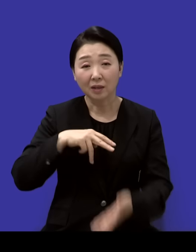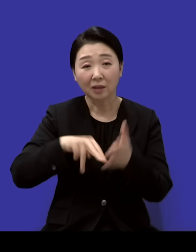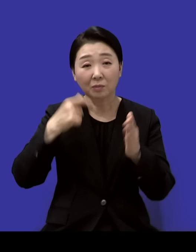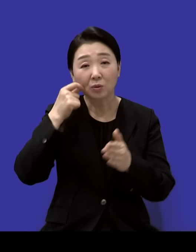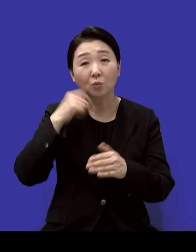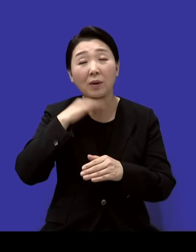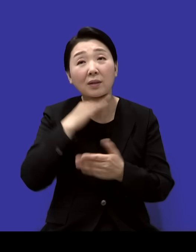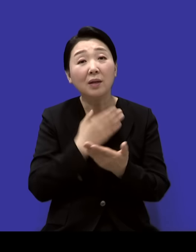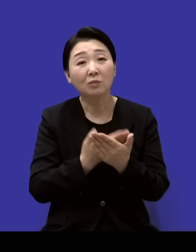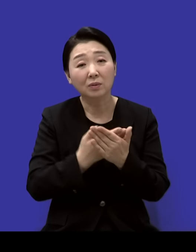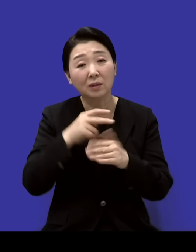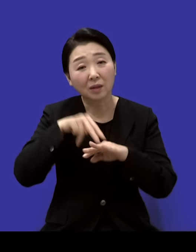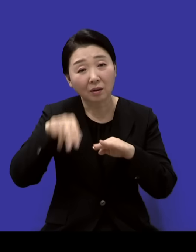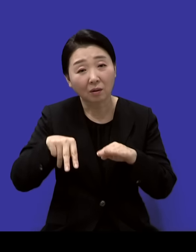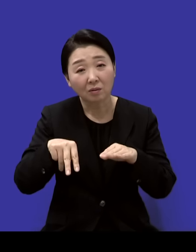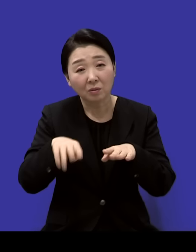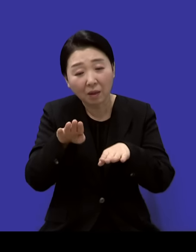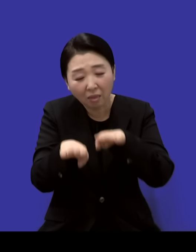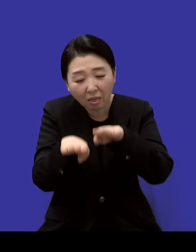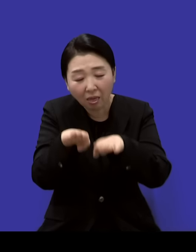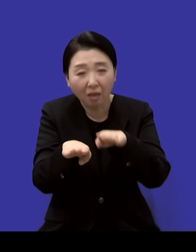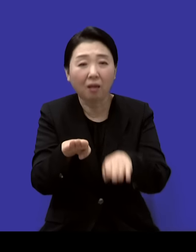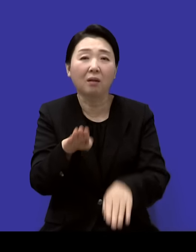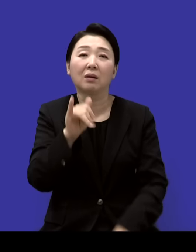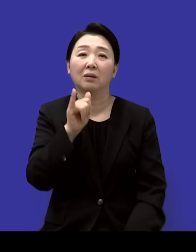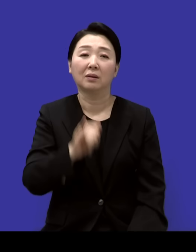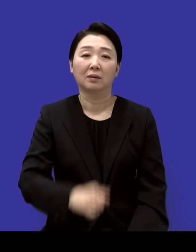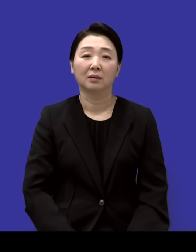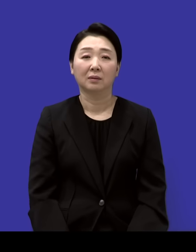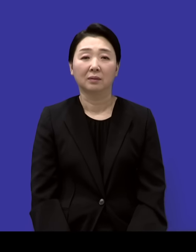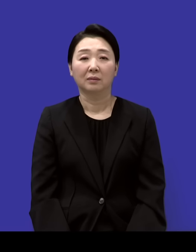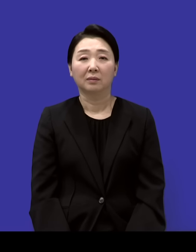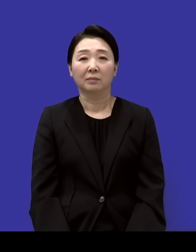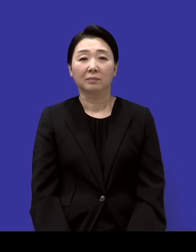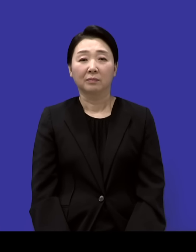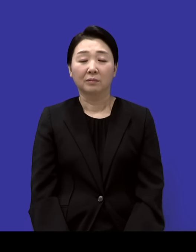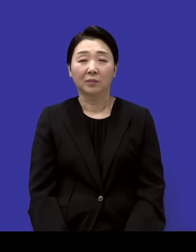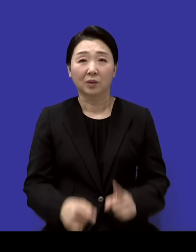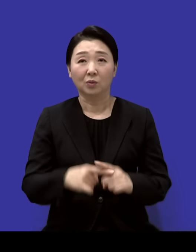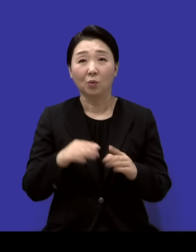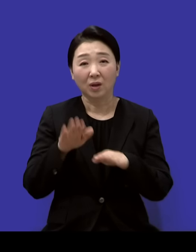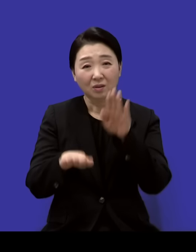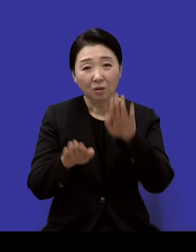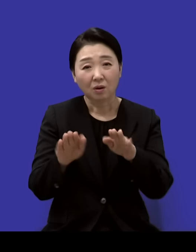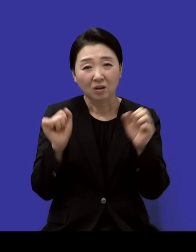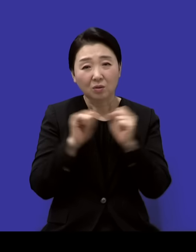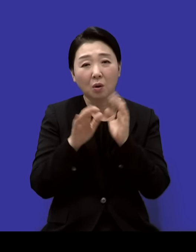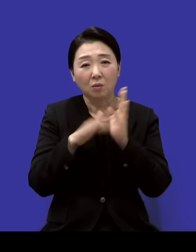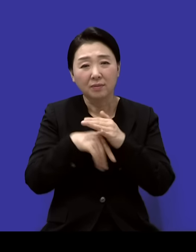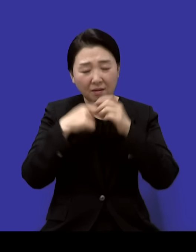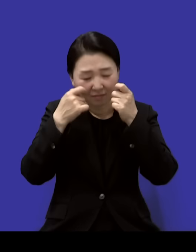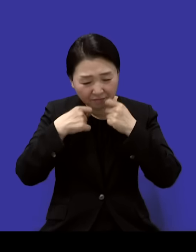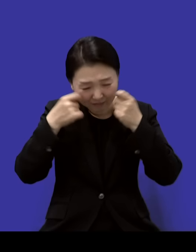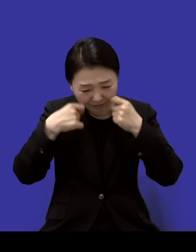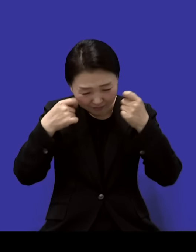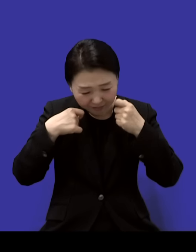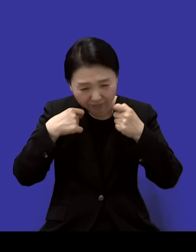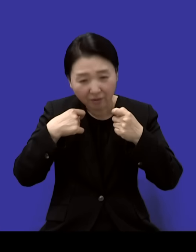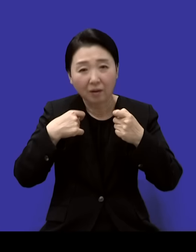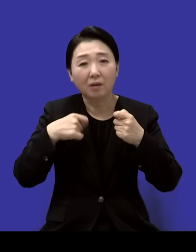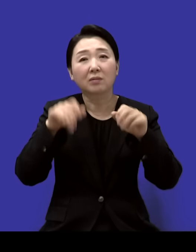조금만 기다려주시면 내리겠어요. 이렇게 걸어서 내리거든요. 그러면 교회까지 걸어가는데 겨울이었어요. 눈물을 펑펑 쏟으면서